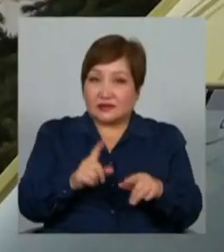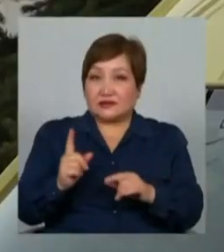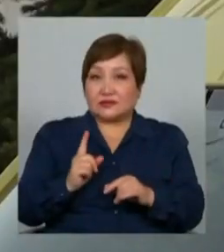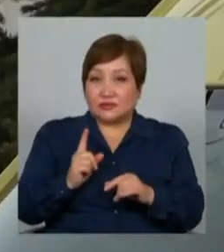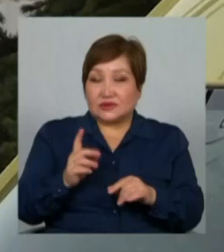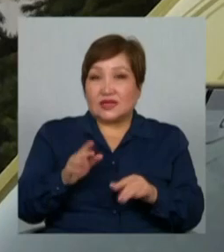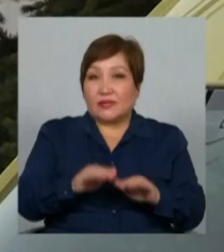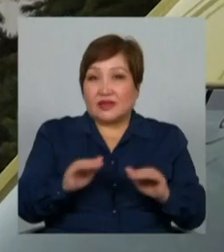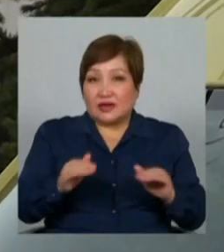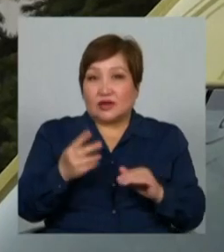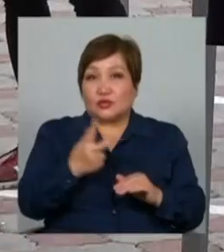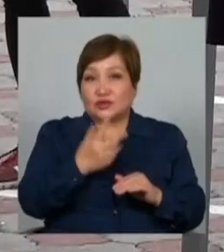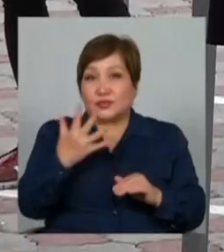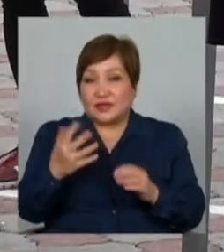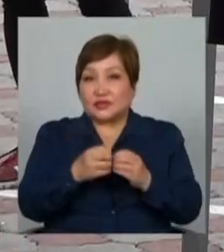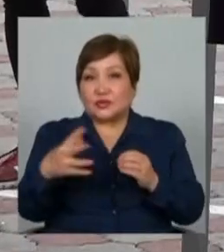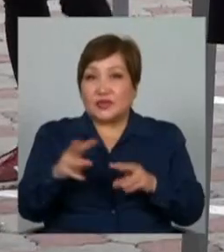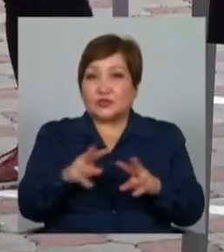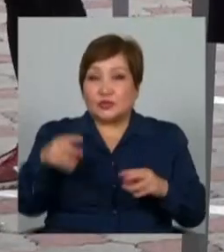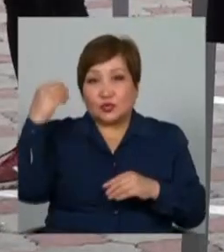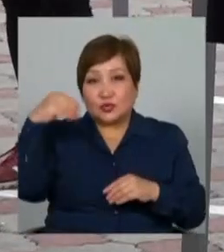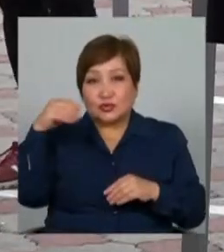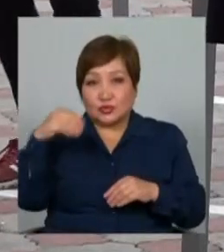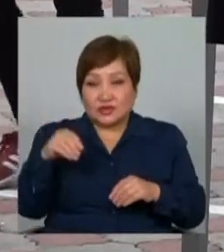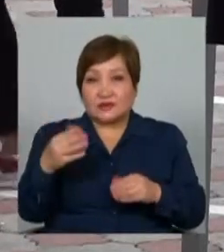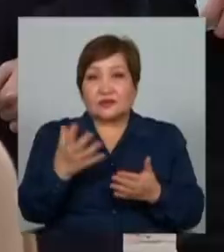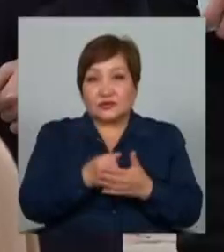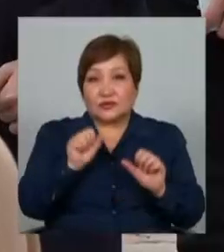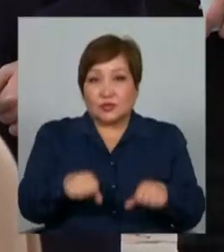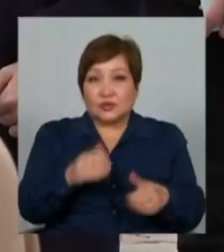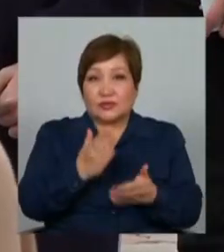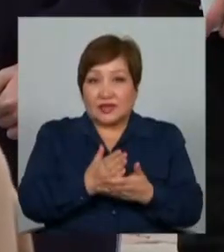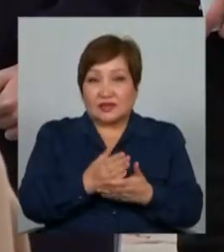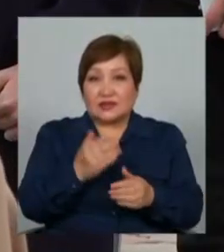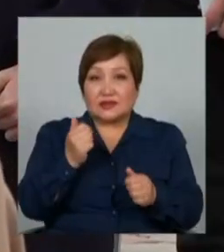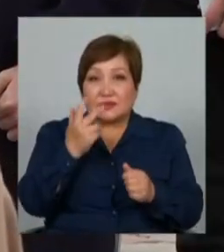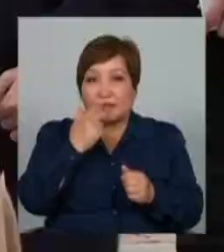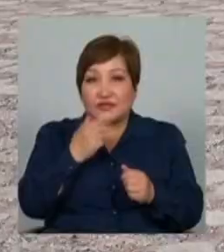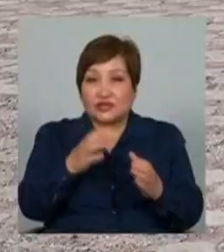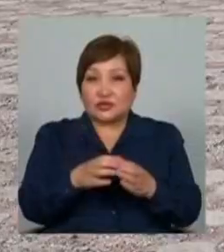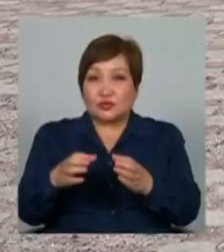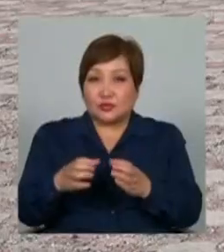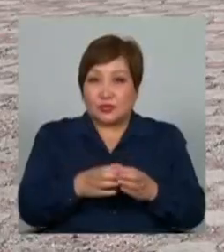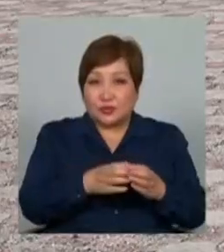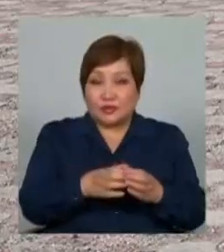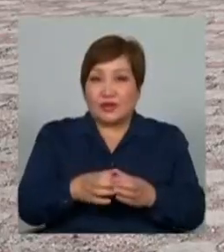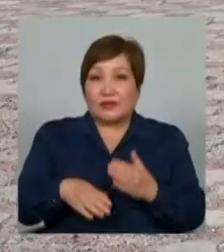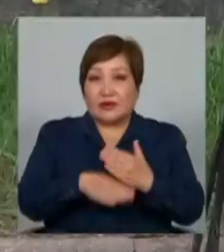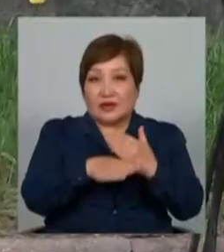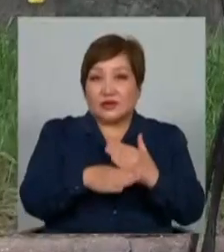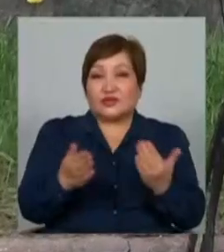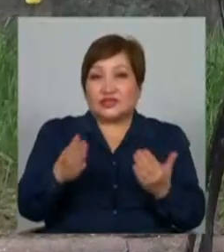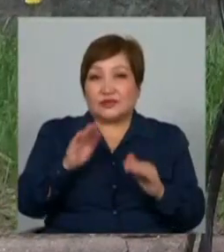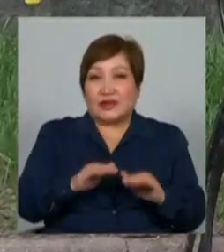Балыларға 3-5 және 15 минуттық үзіліс алуға мүмкіндік бар. Әдетте топ-топ болып жиылып, баласына тілектес болып жүретін атана да бұл